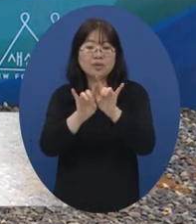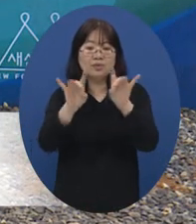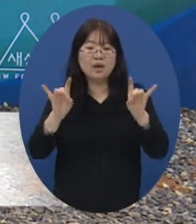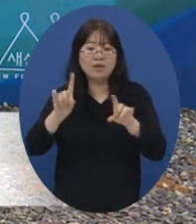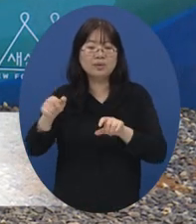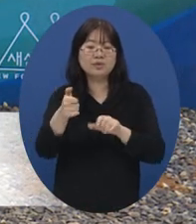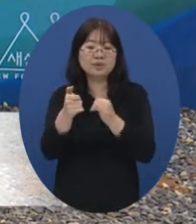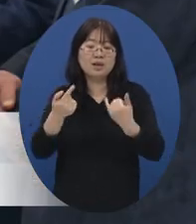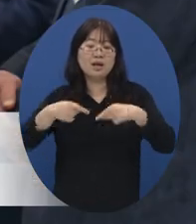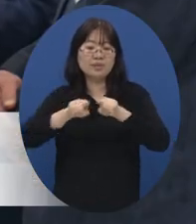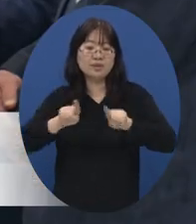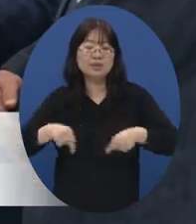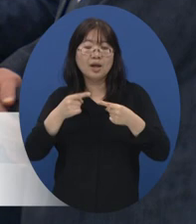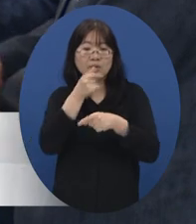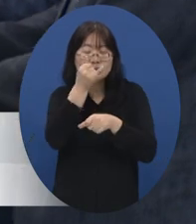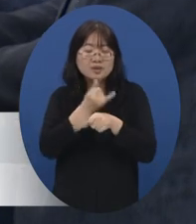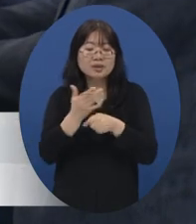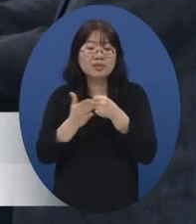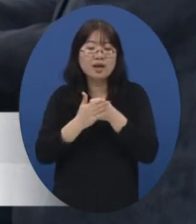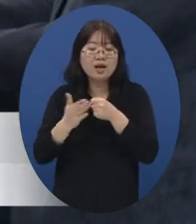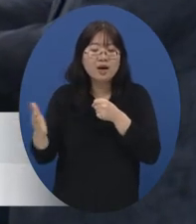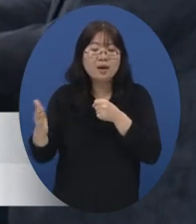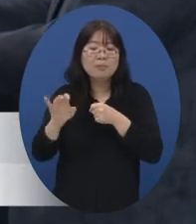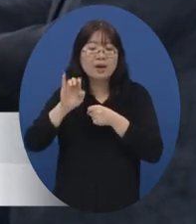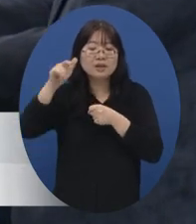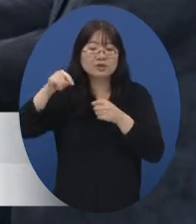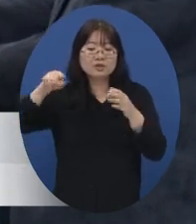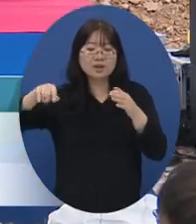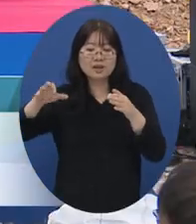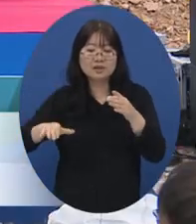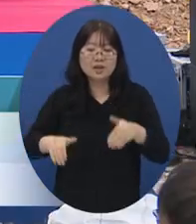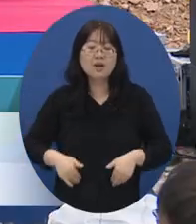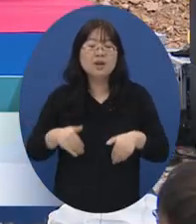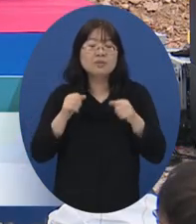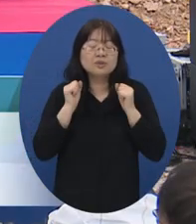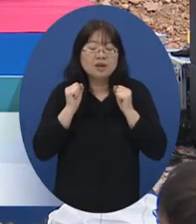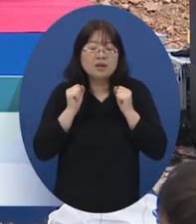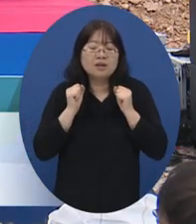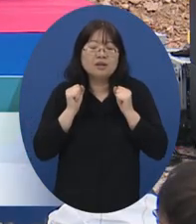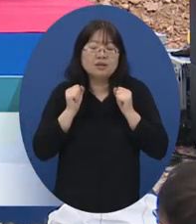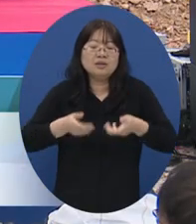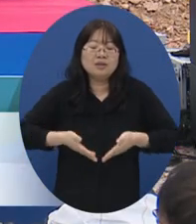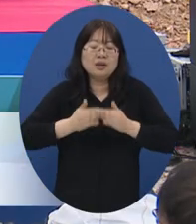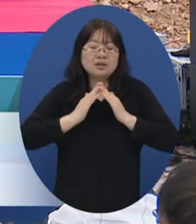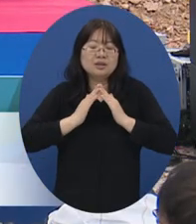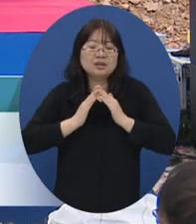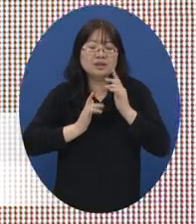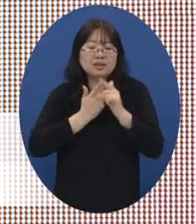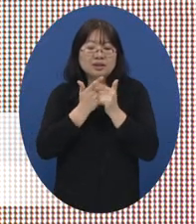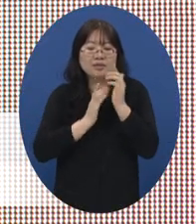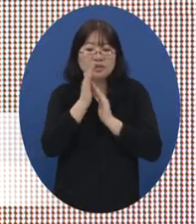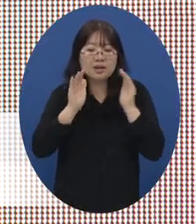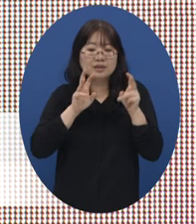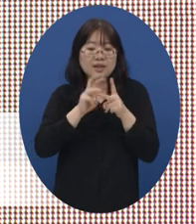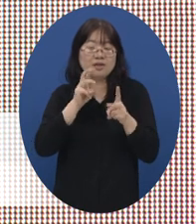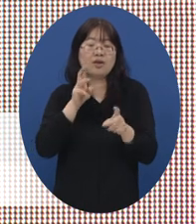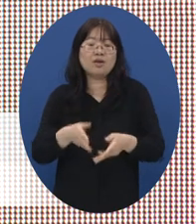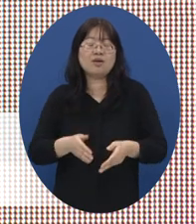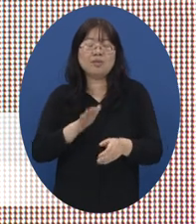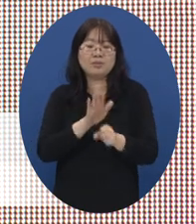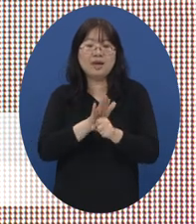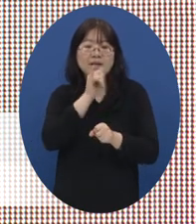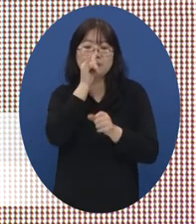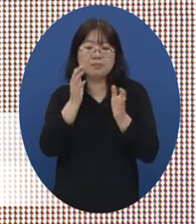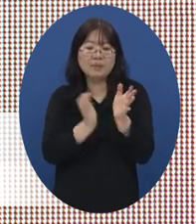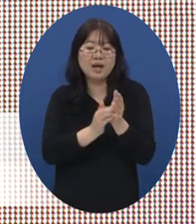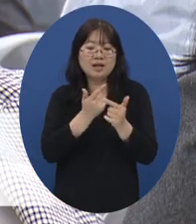학계 인사 150여명이 참석한 가운데 경기도 파주에서 남북 살림 협력 센터 착공식을 열었습니다 남북 살림 협력 센터